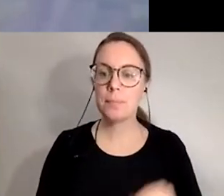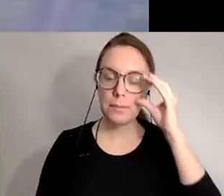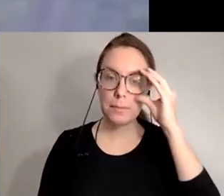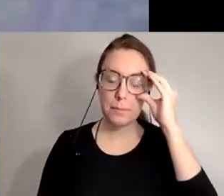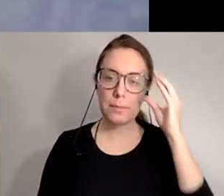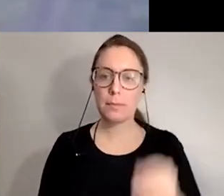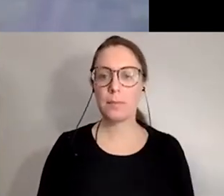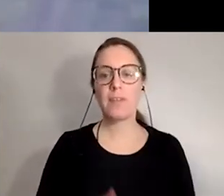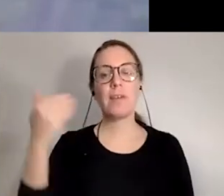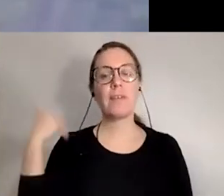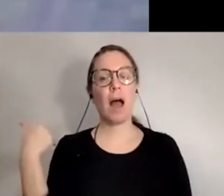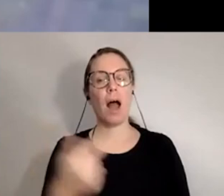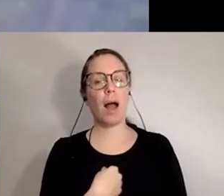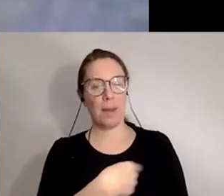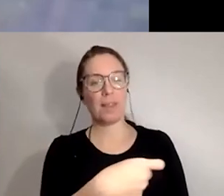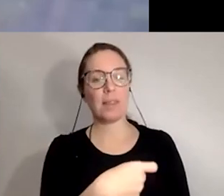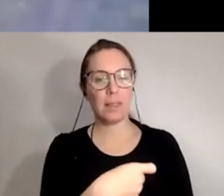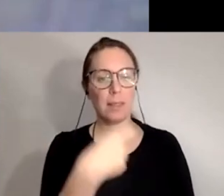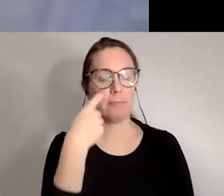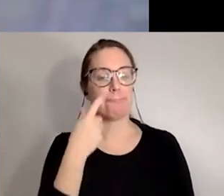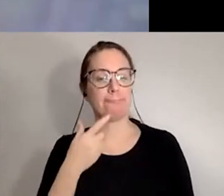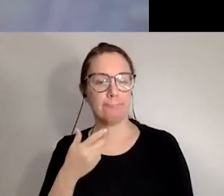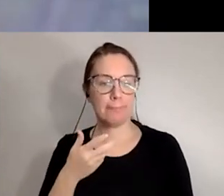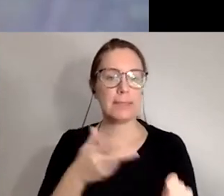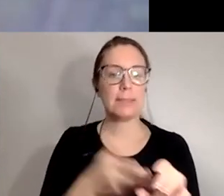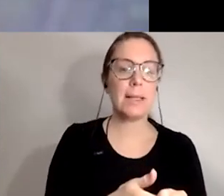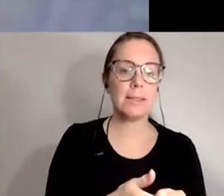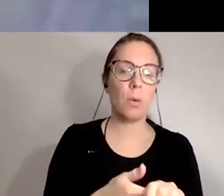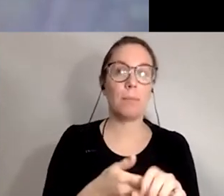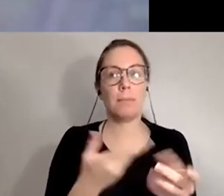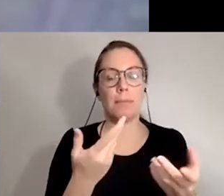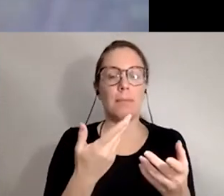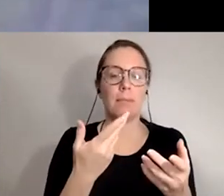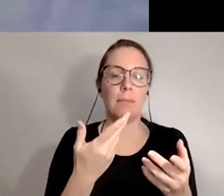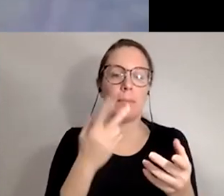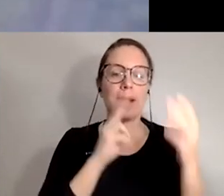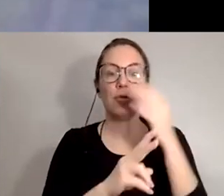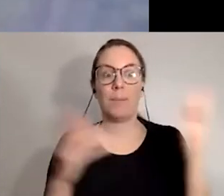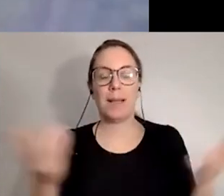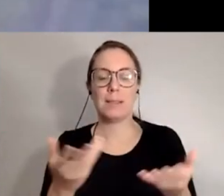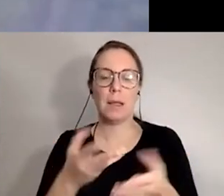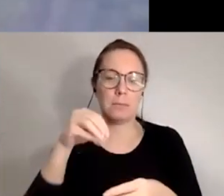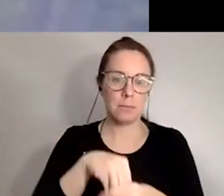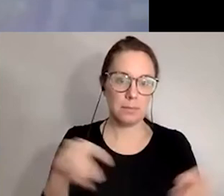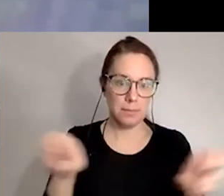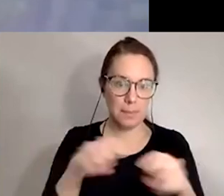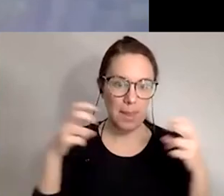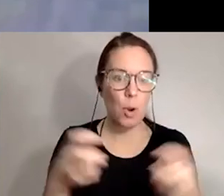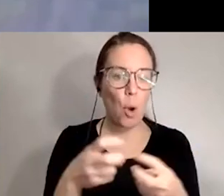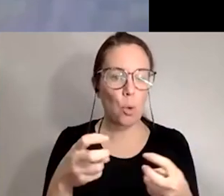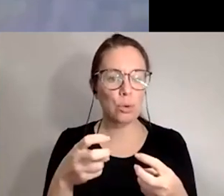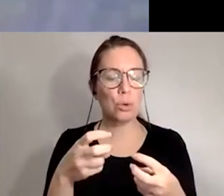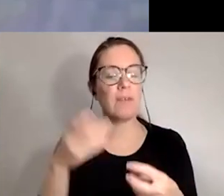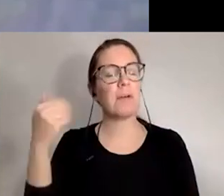sollicité pour participer, ou peut-être plutôt être présent à cette table ronde, je